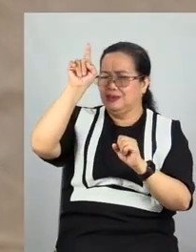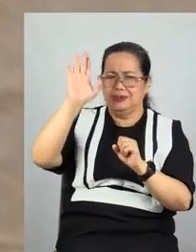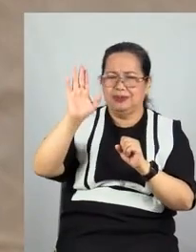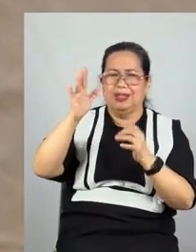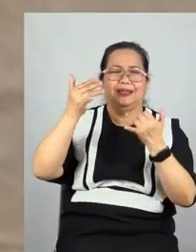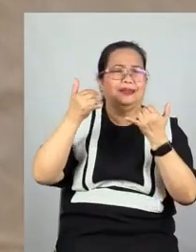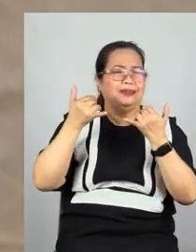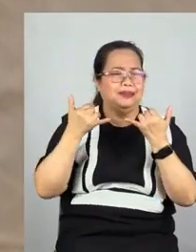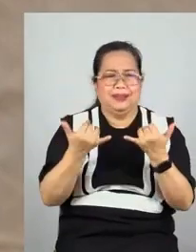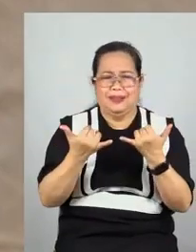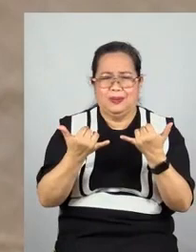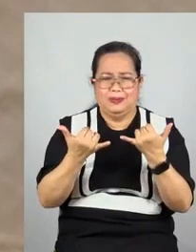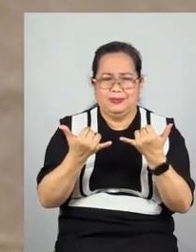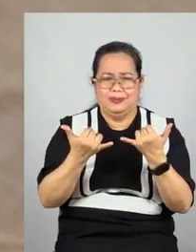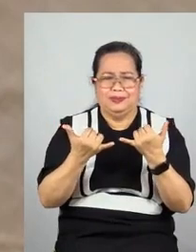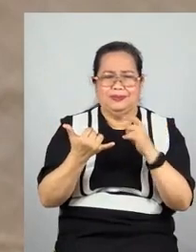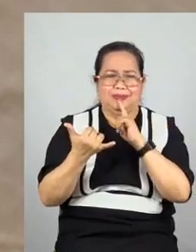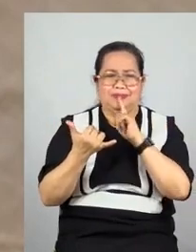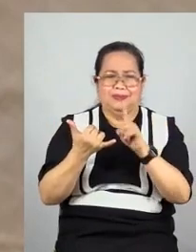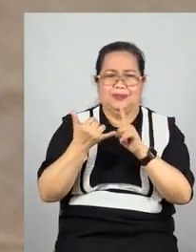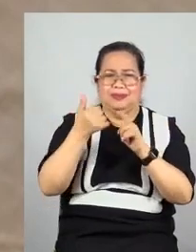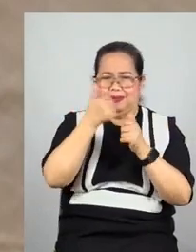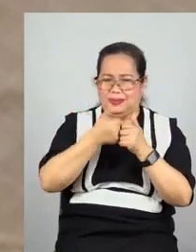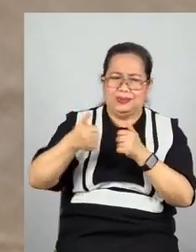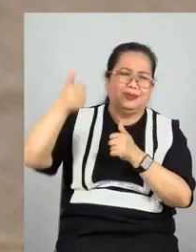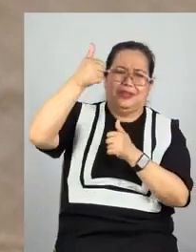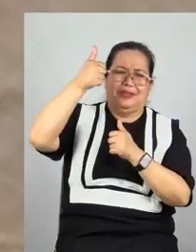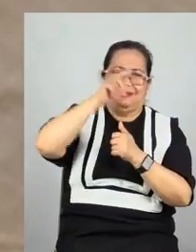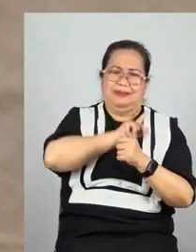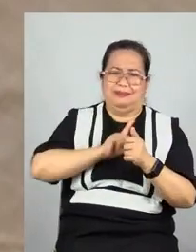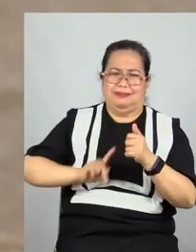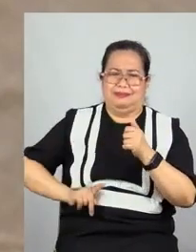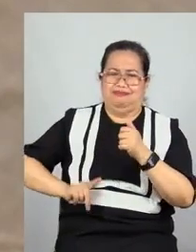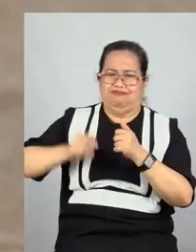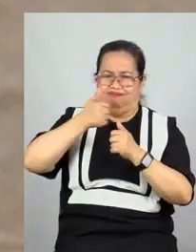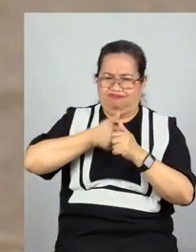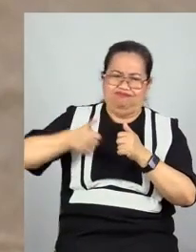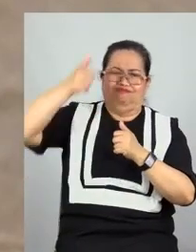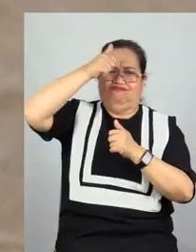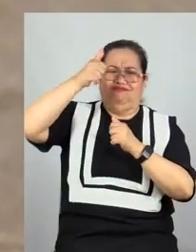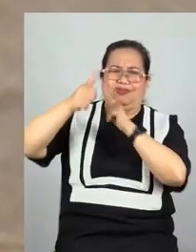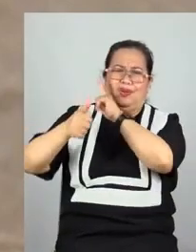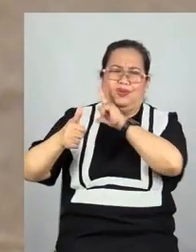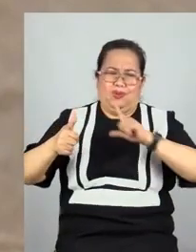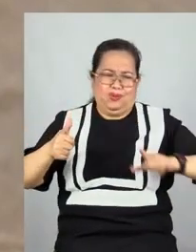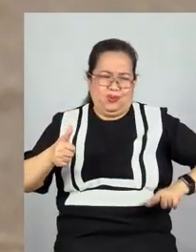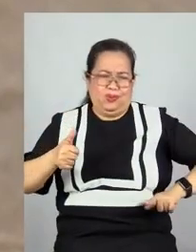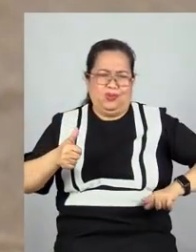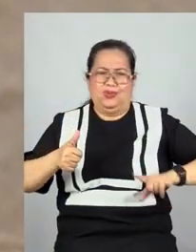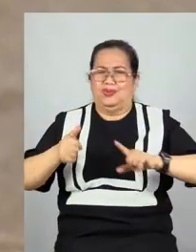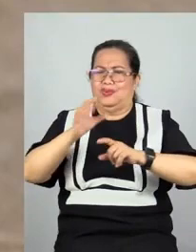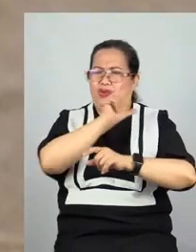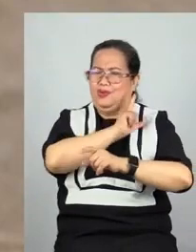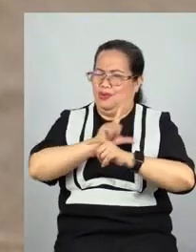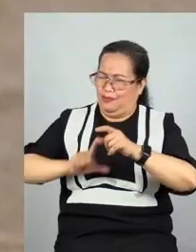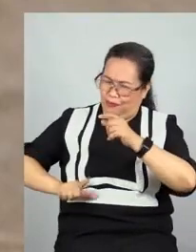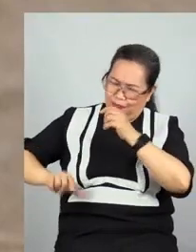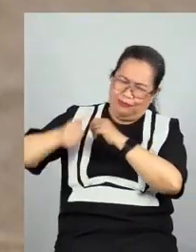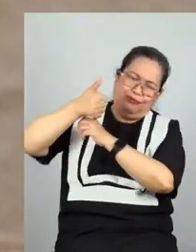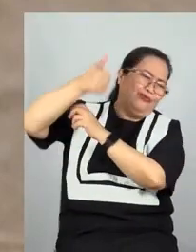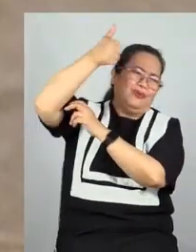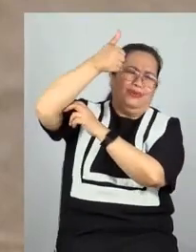ngayon ay hari ng mga hari at Panginoon ng lahat ng